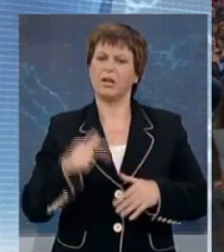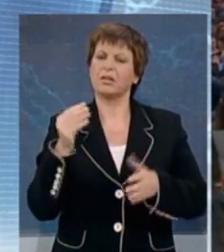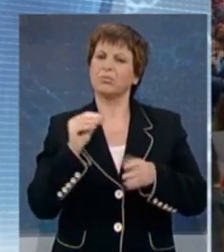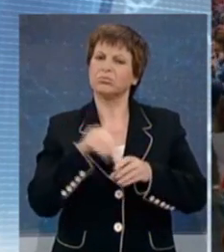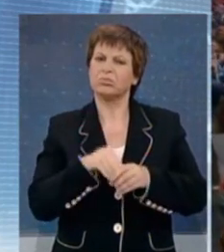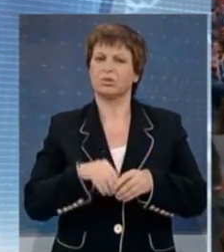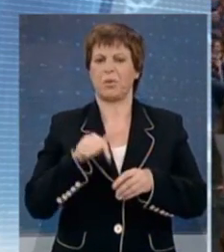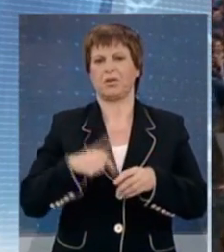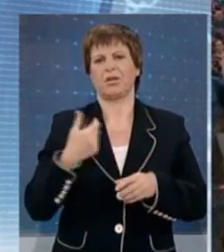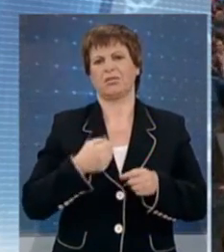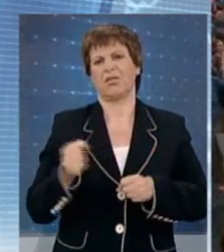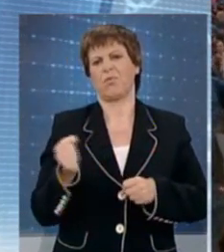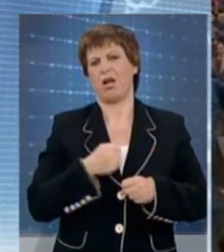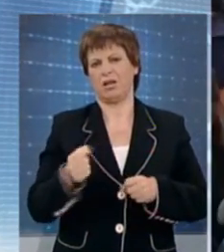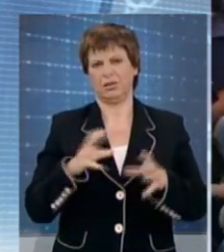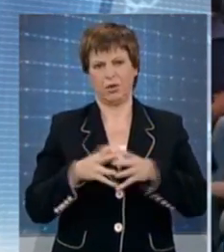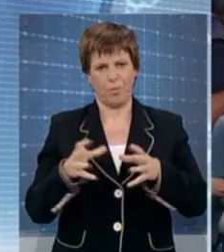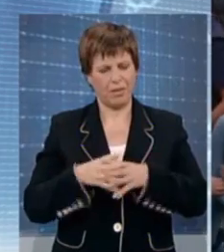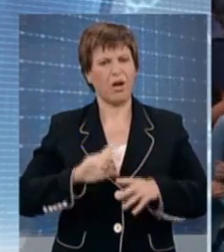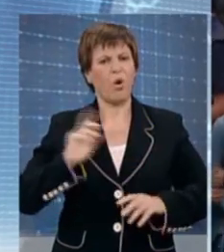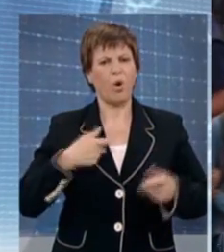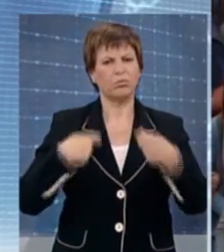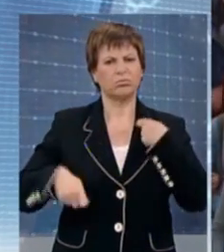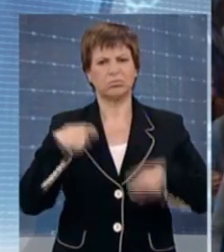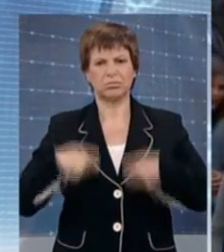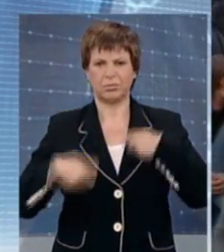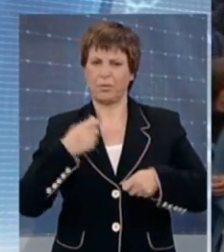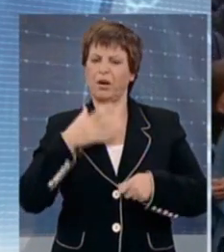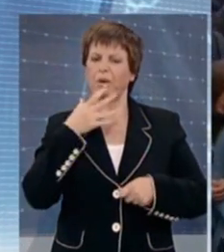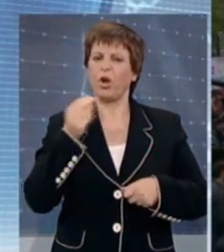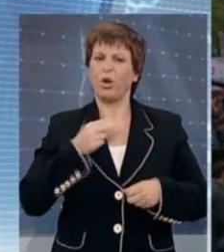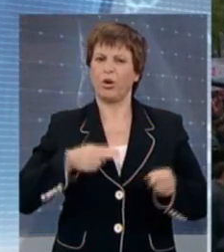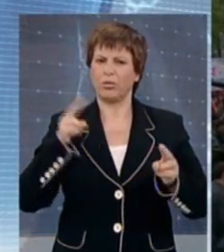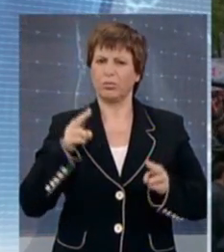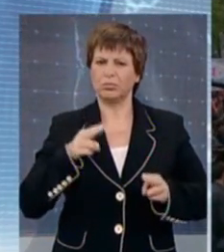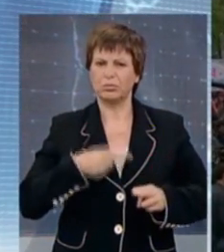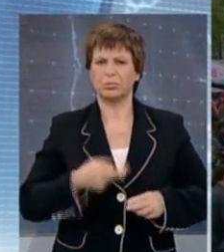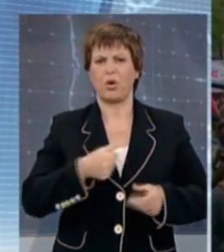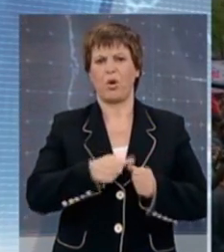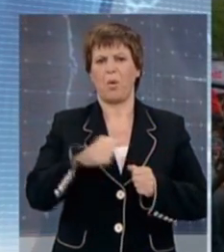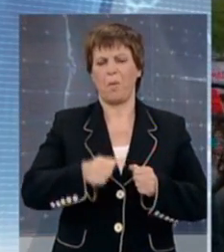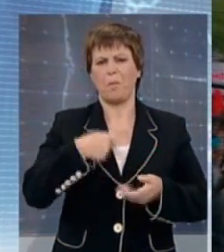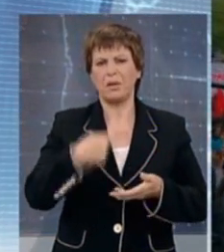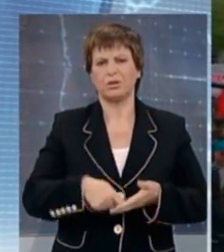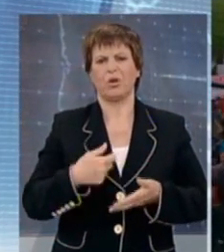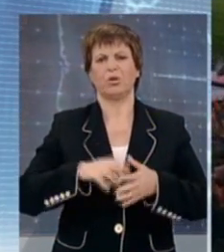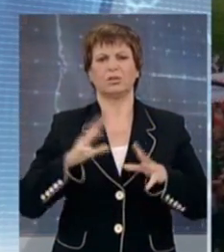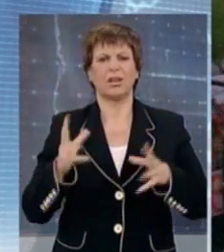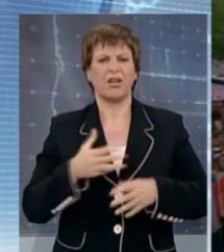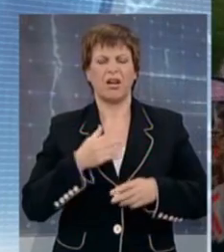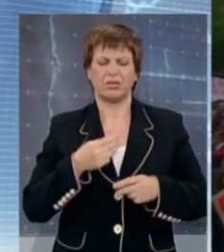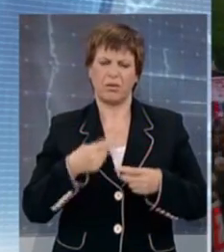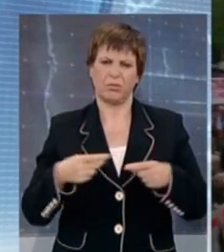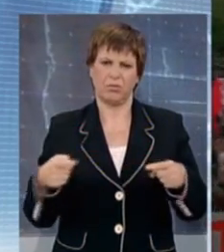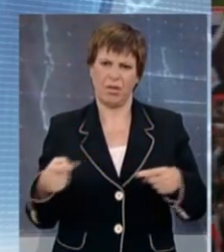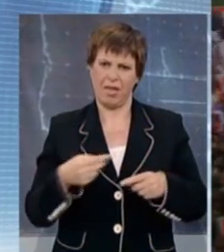αριστεράς. Κύριο σύνθημα των διαδηλωτών ήταν η εναντίωση στις μειώσεις μισθών και τις απολύσεις σε ιδιωτικό και δημόσιο τομέα. Σύνθημα ριζικών